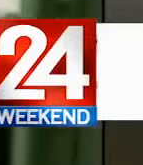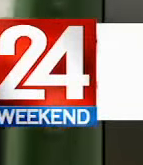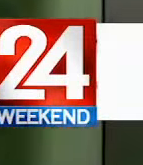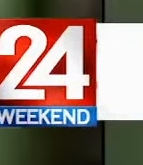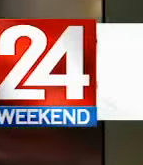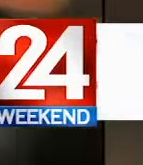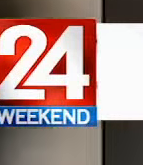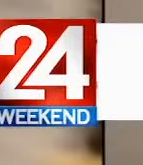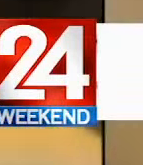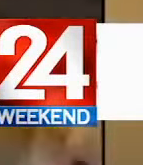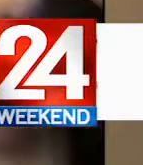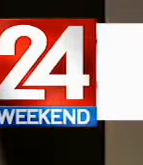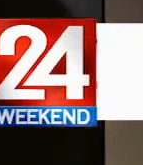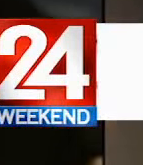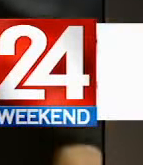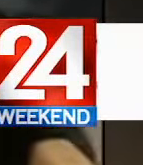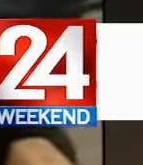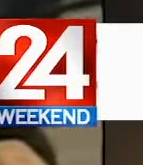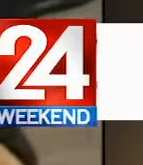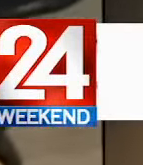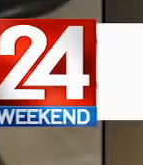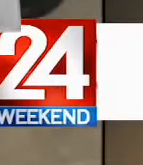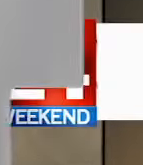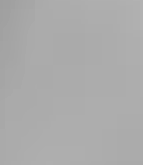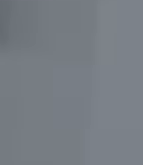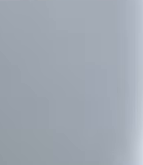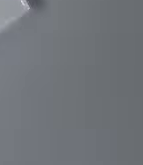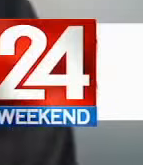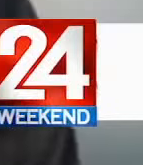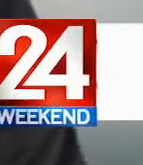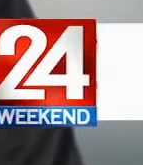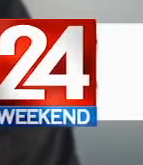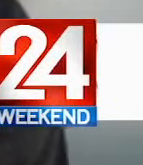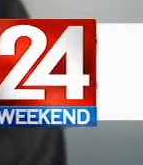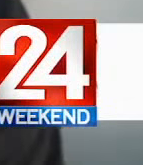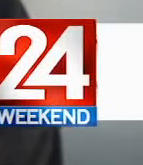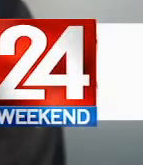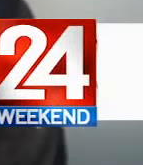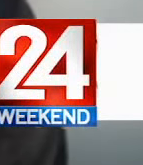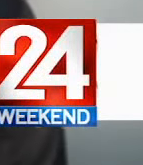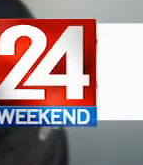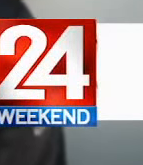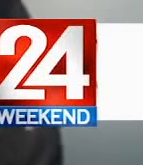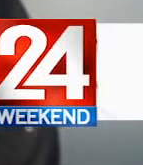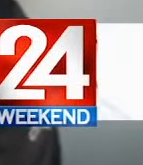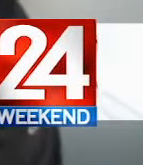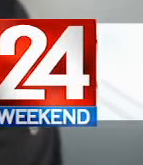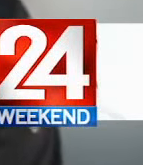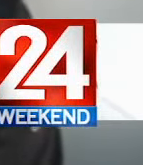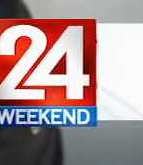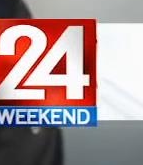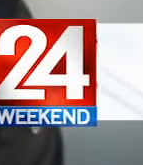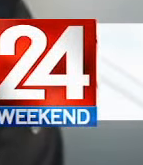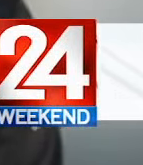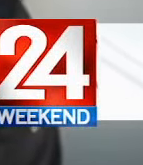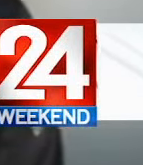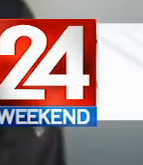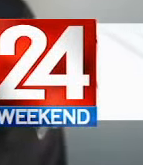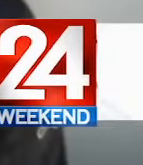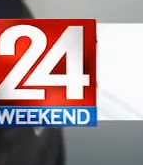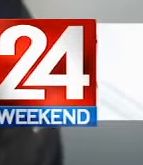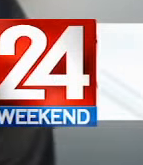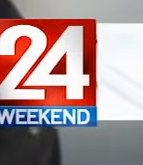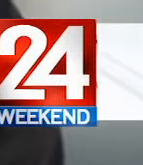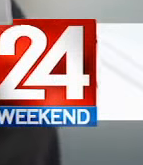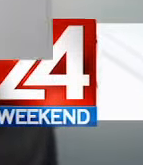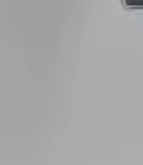subway itinigil dahil may kailangang sagipin. At Jack Roberto, may adulting realizations daw